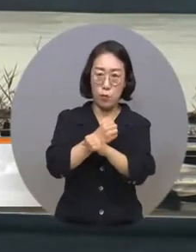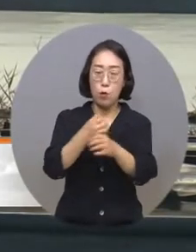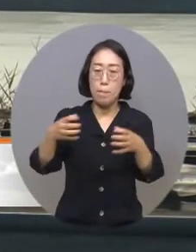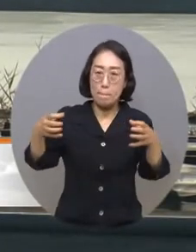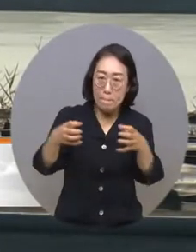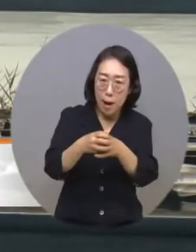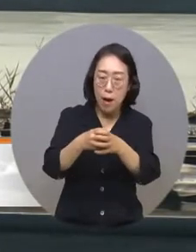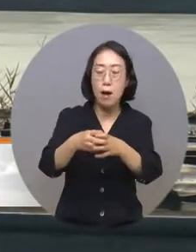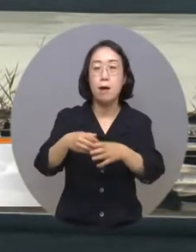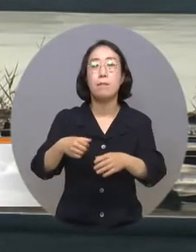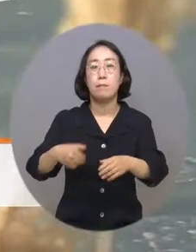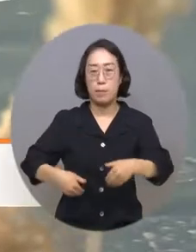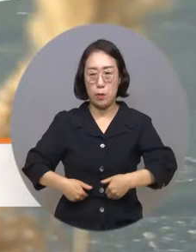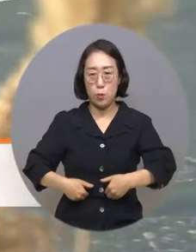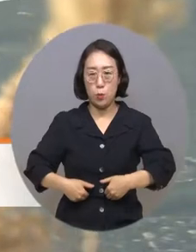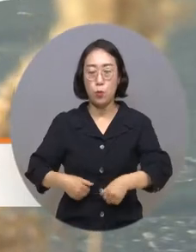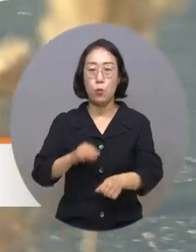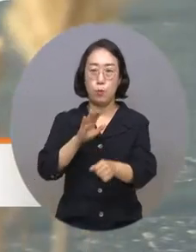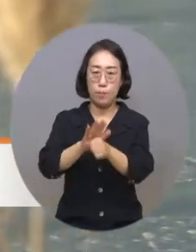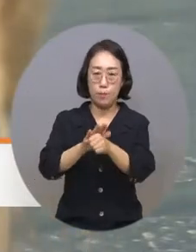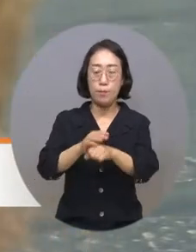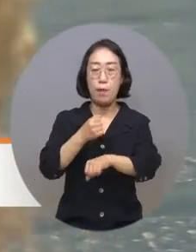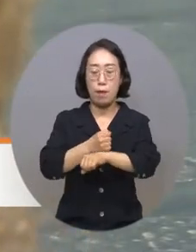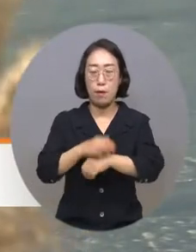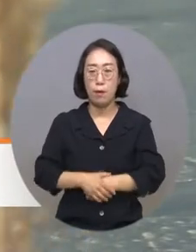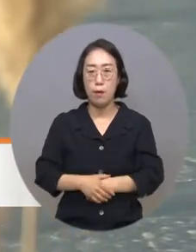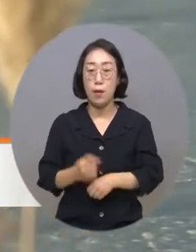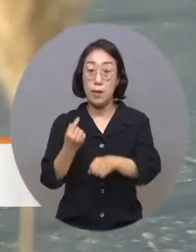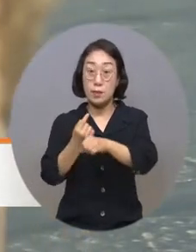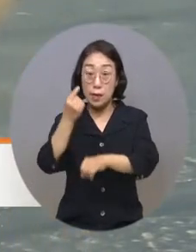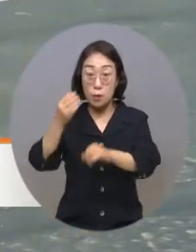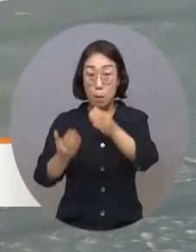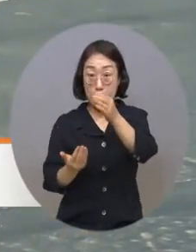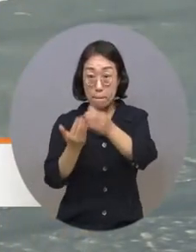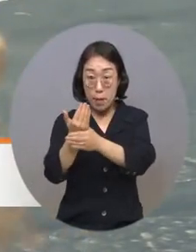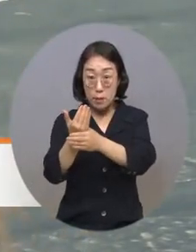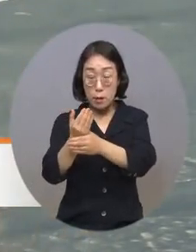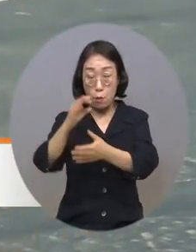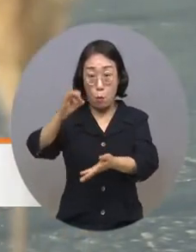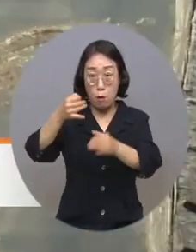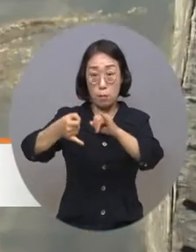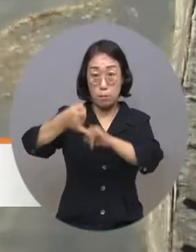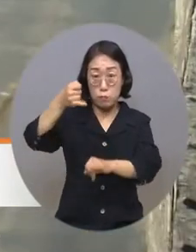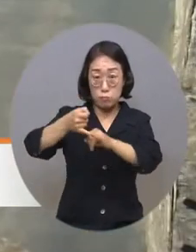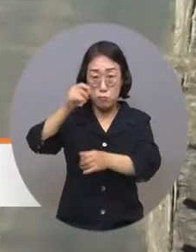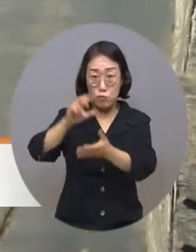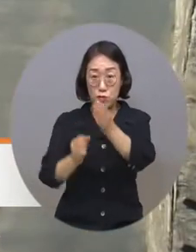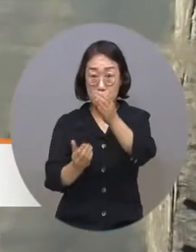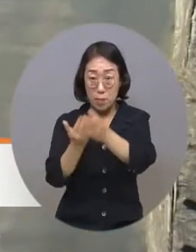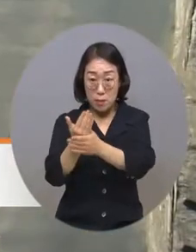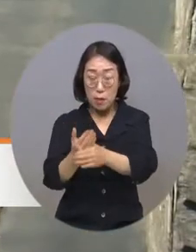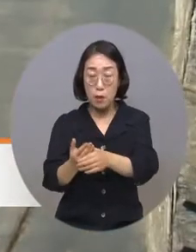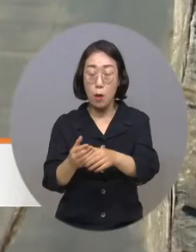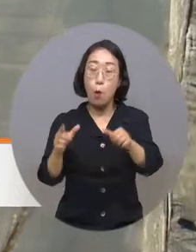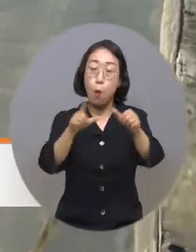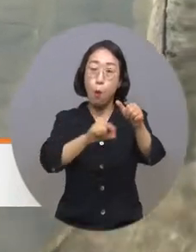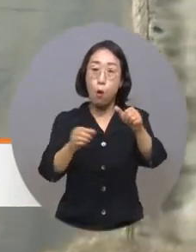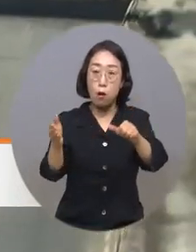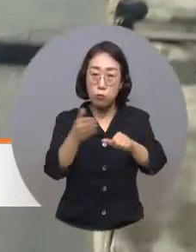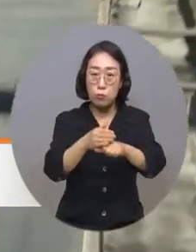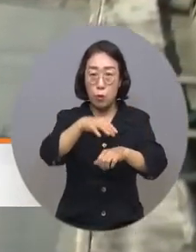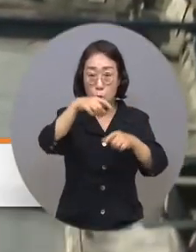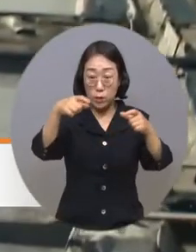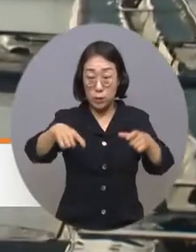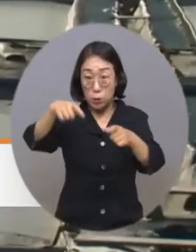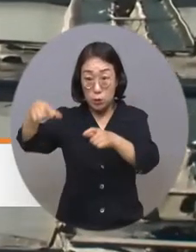특히 신안군은 지난해 발생한 염전 근로자 임금 체불 사건을 계기로 지난 5월부터 관내 염전을 대상으로